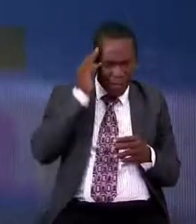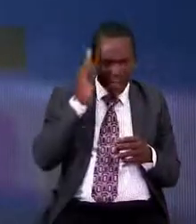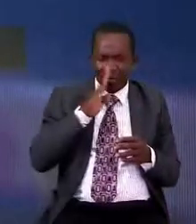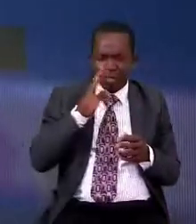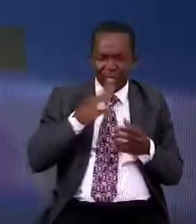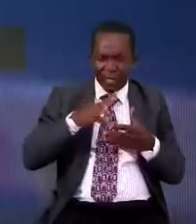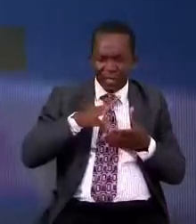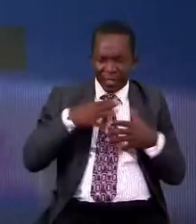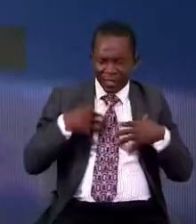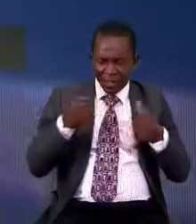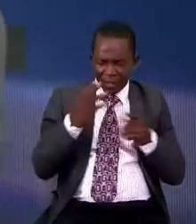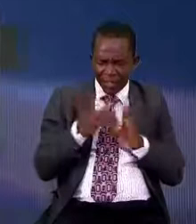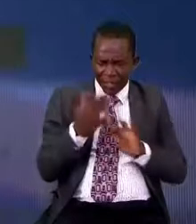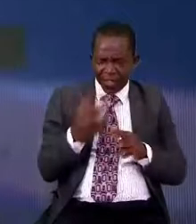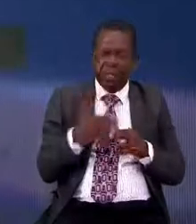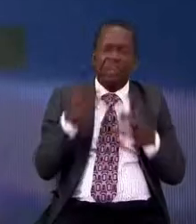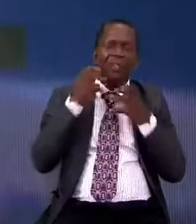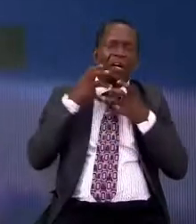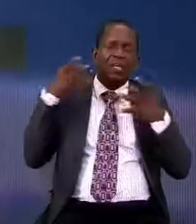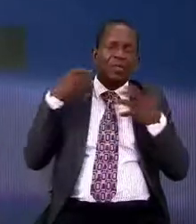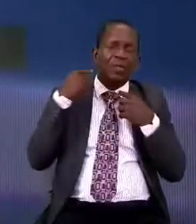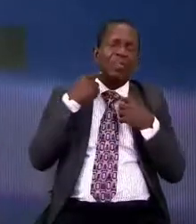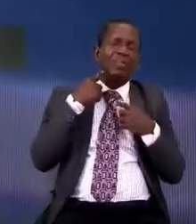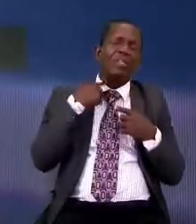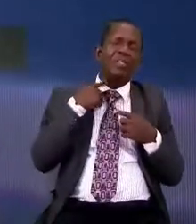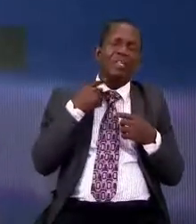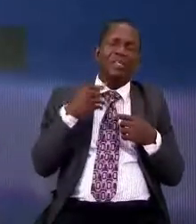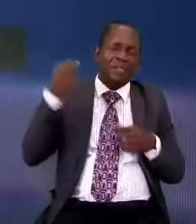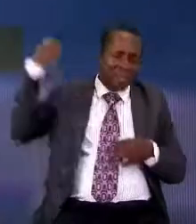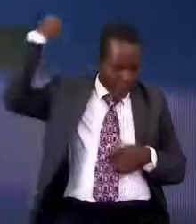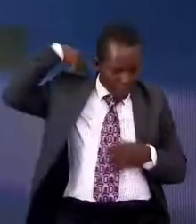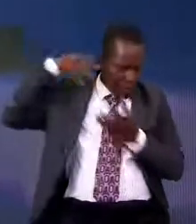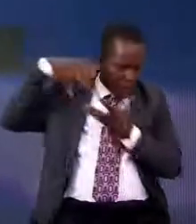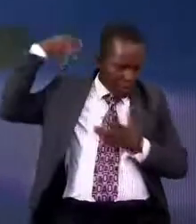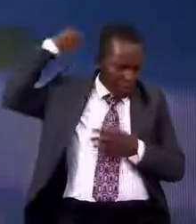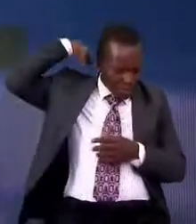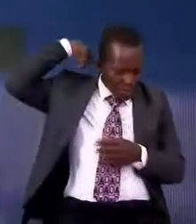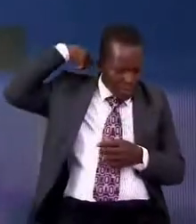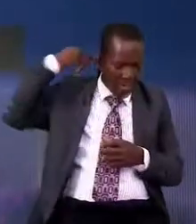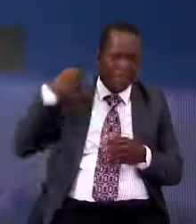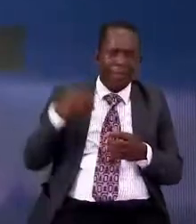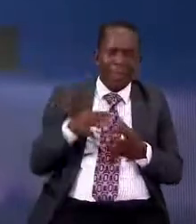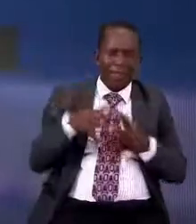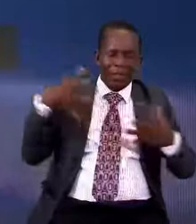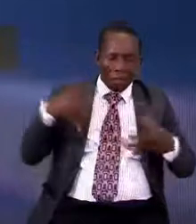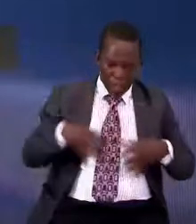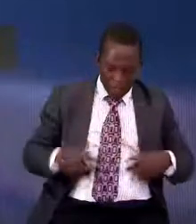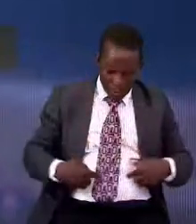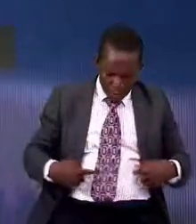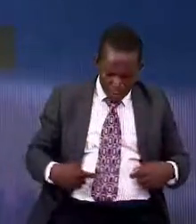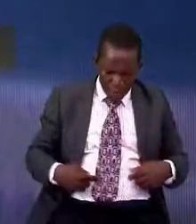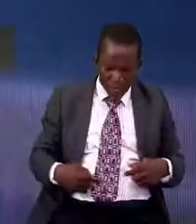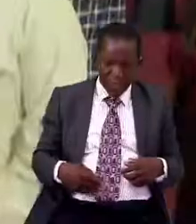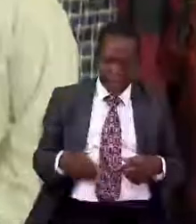bosse, que le ventre enflé, que l'hernie, que l'éléphantiasis